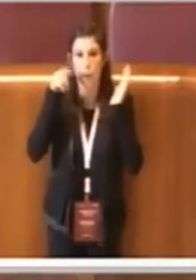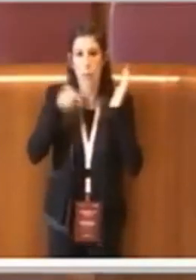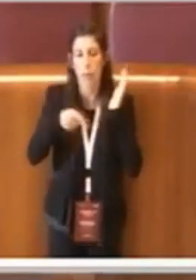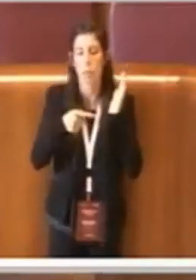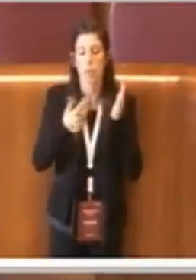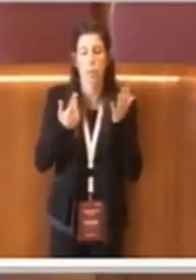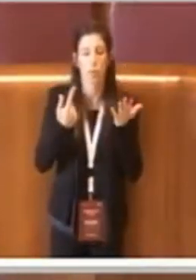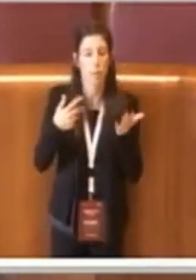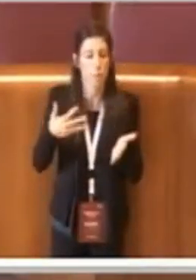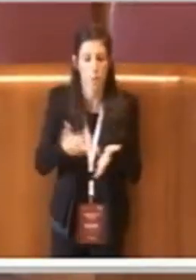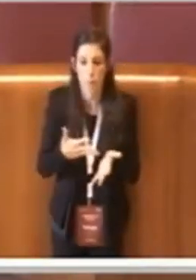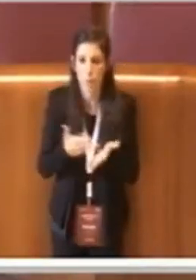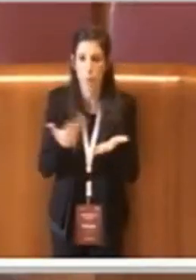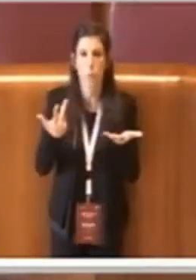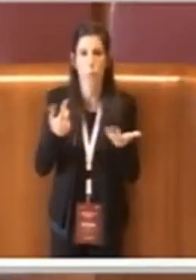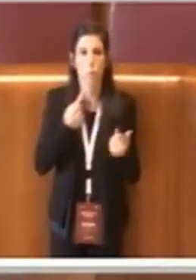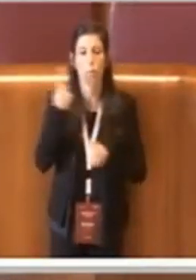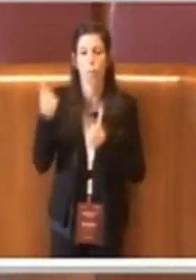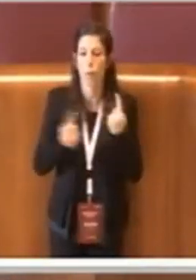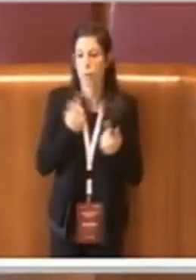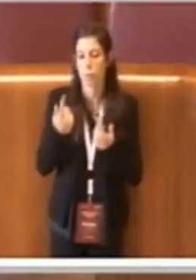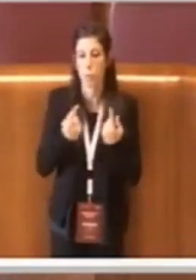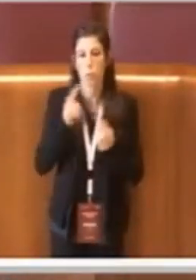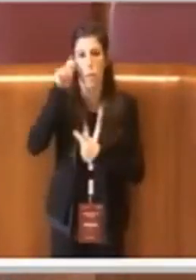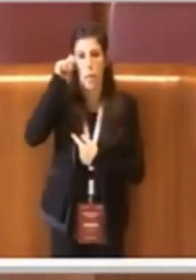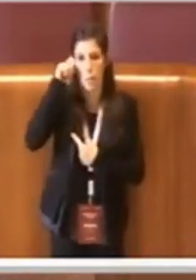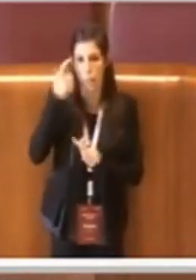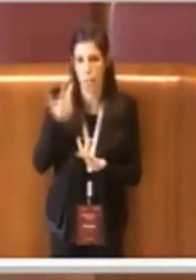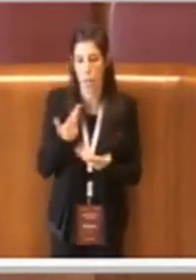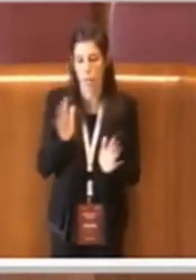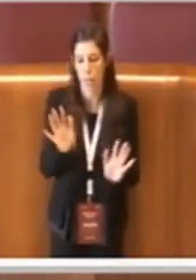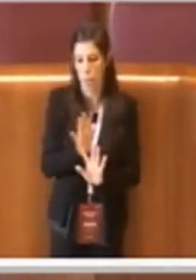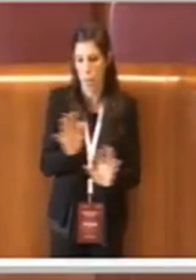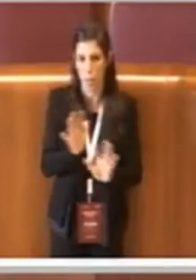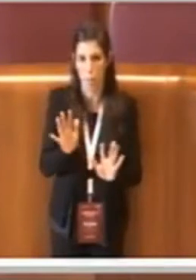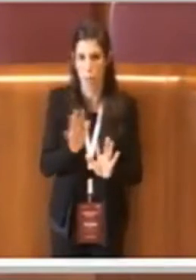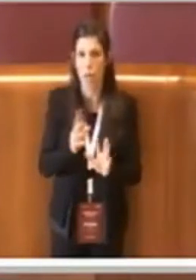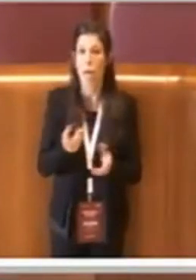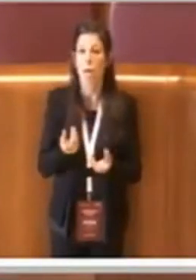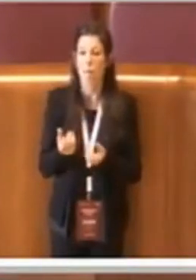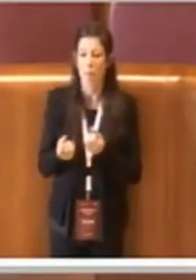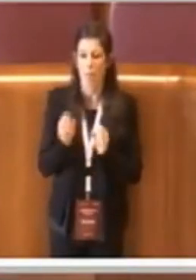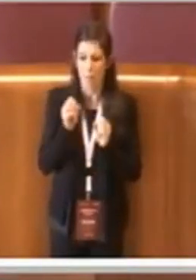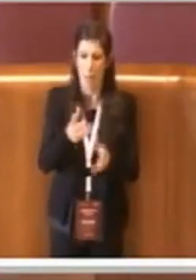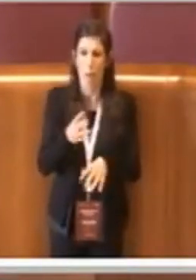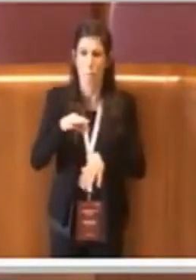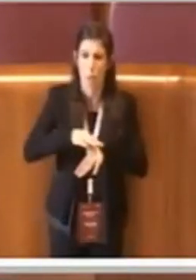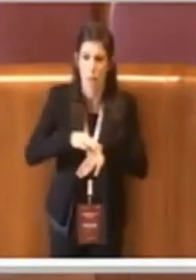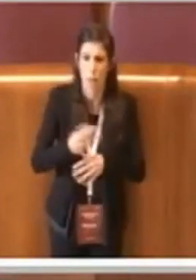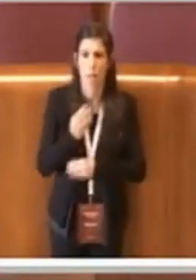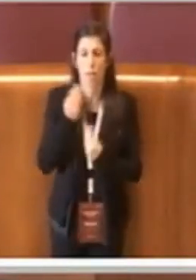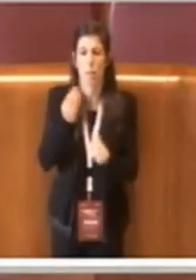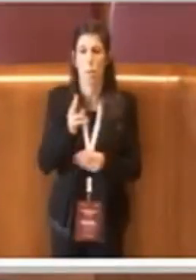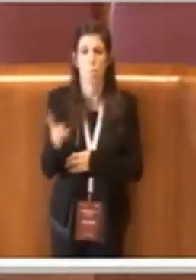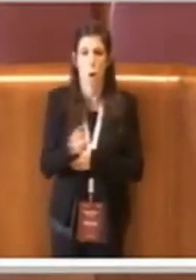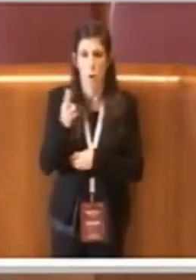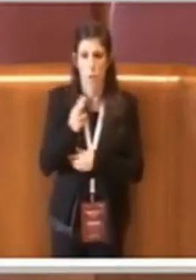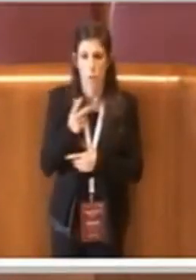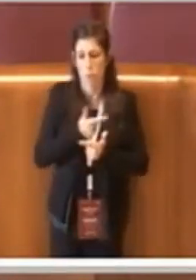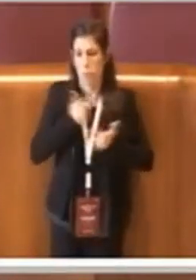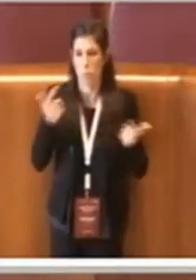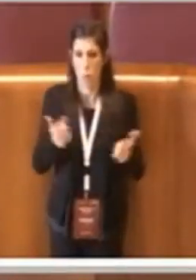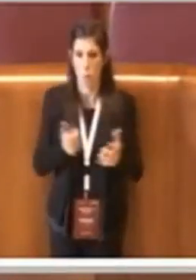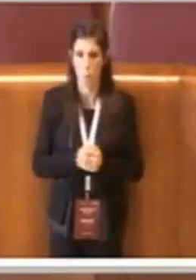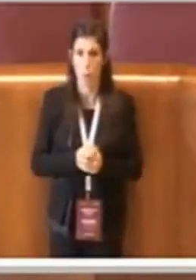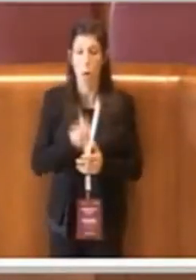veramente criminale fenomeno che produce morte e malattie sul territorio. Quindi il nostro voto sarà